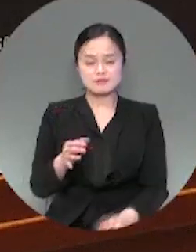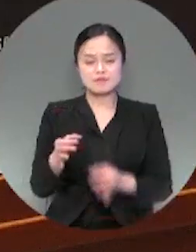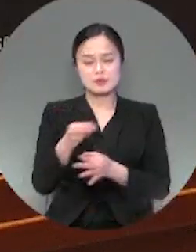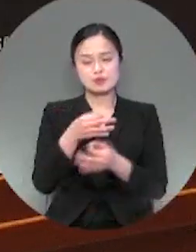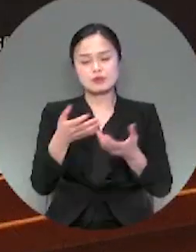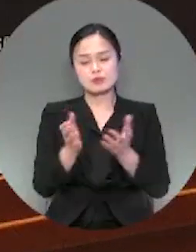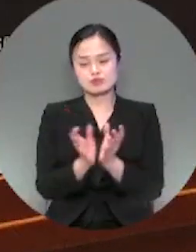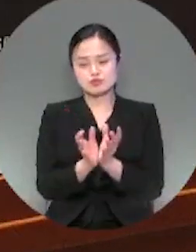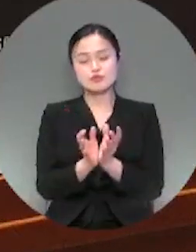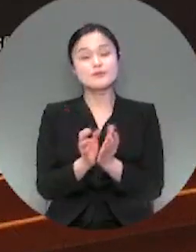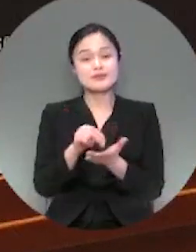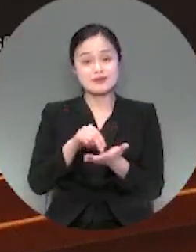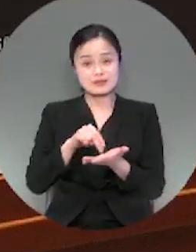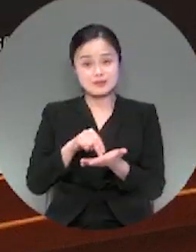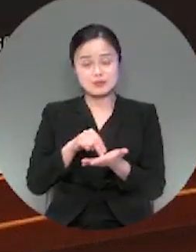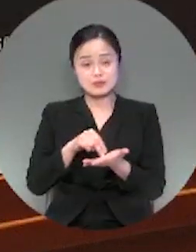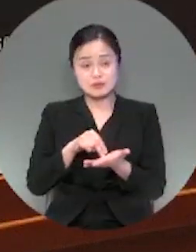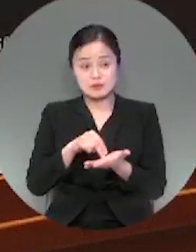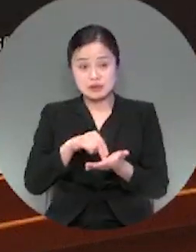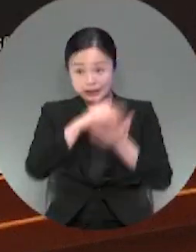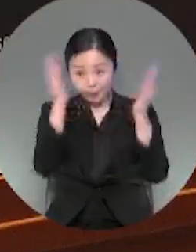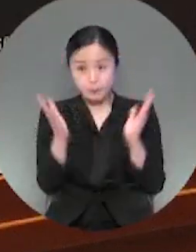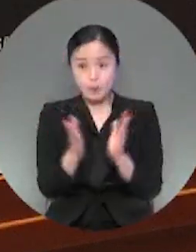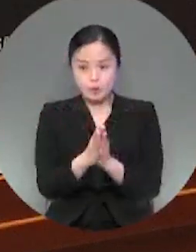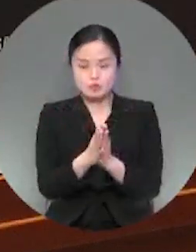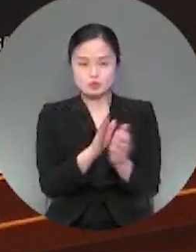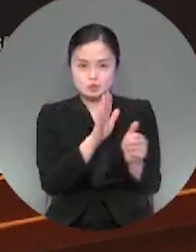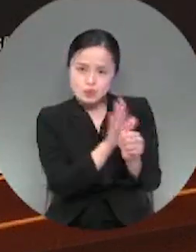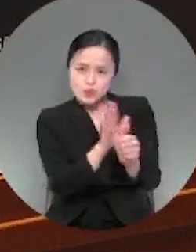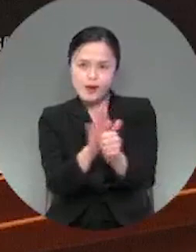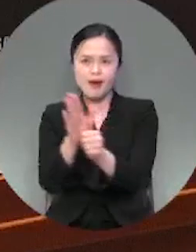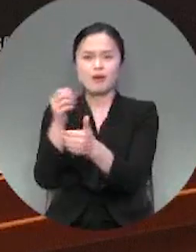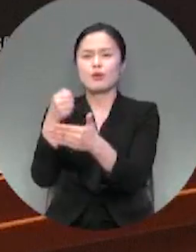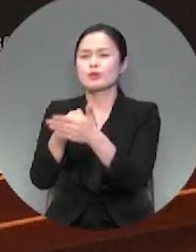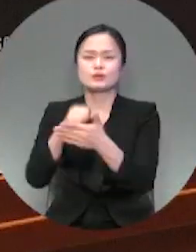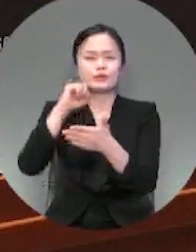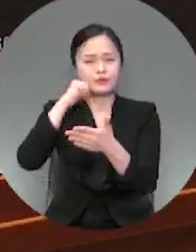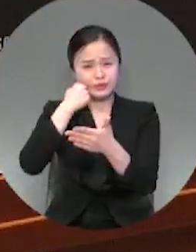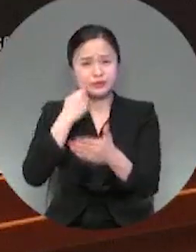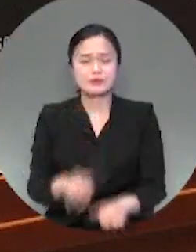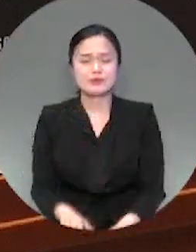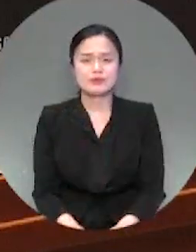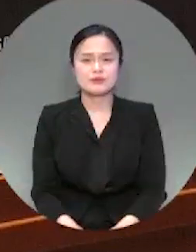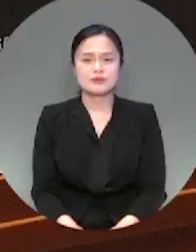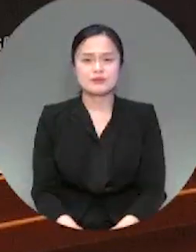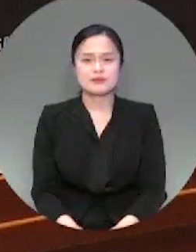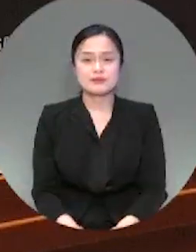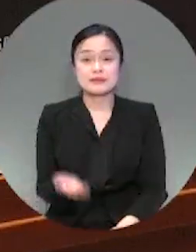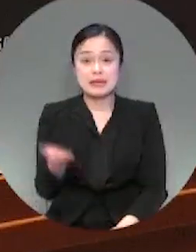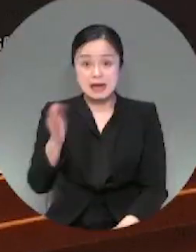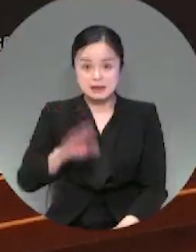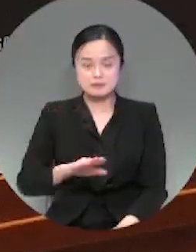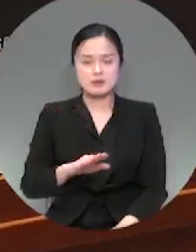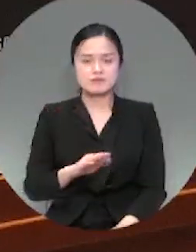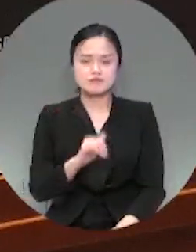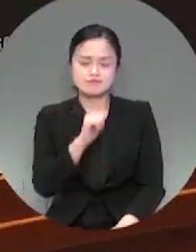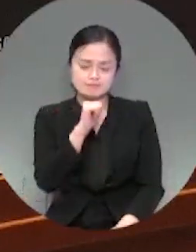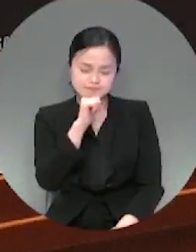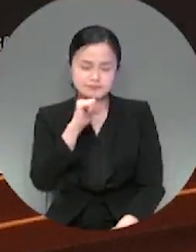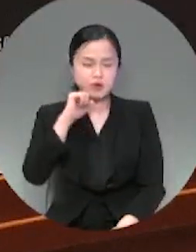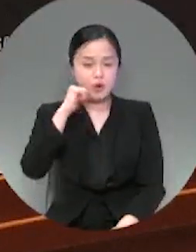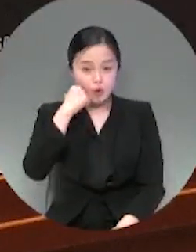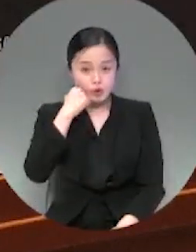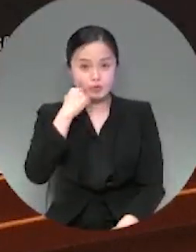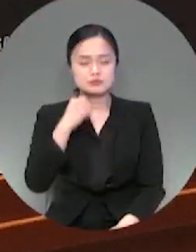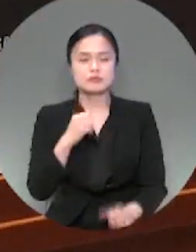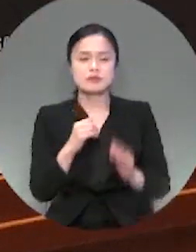수용하기 어려운 사안도 있고요. 또, 사각지대에 대해서 좀더 넓혀서 지원할 수 있는 분야 같은 경우는 또